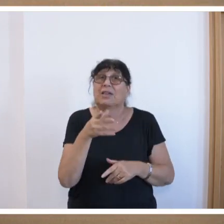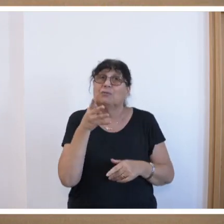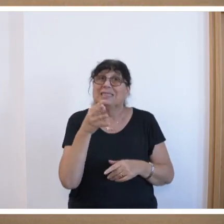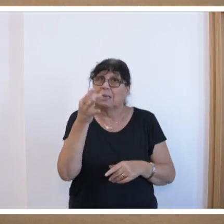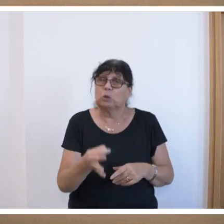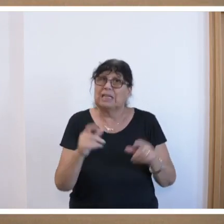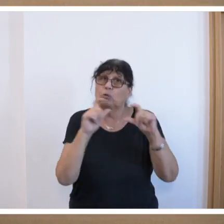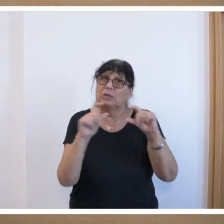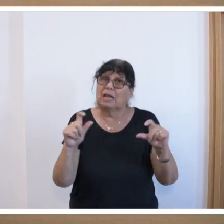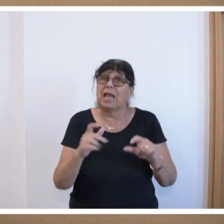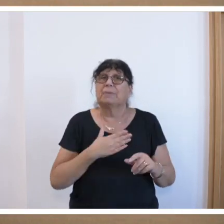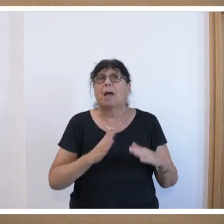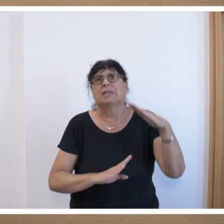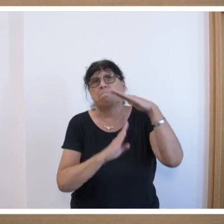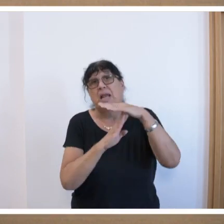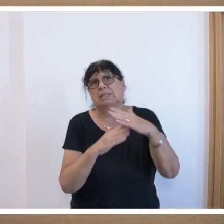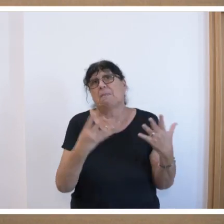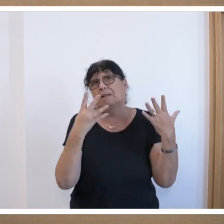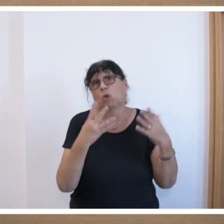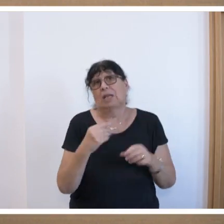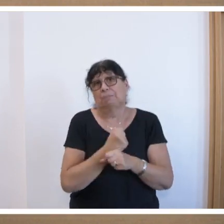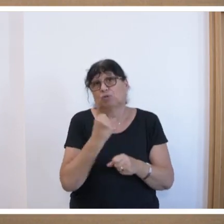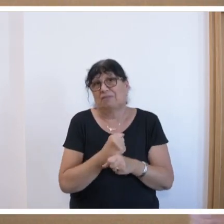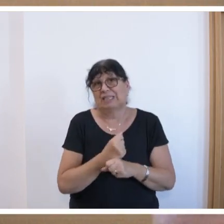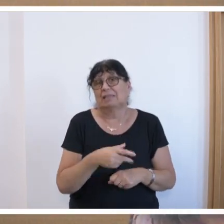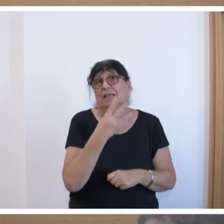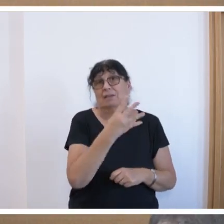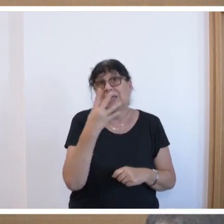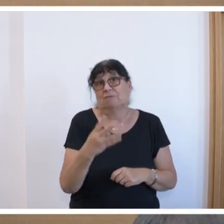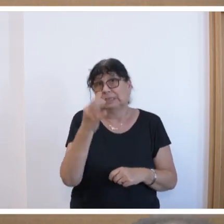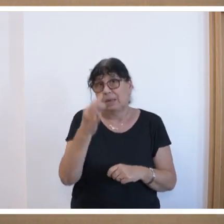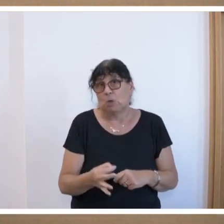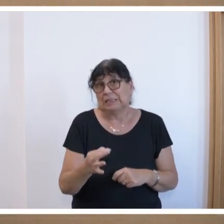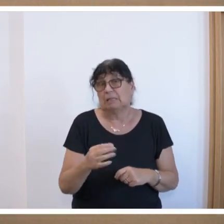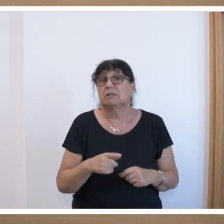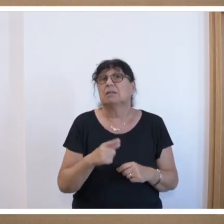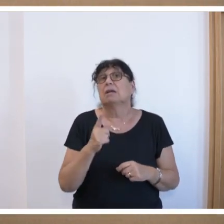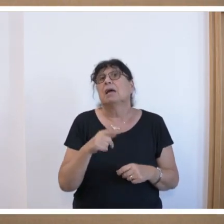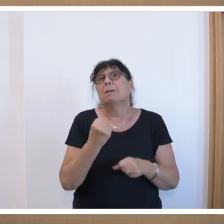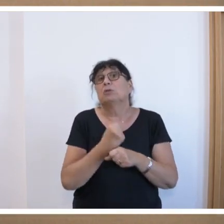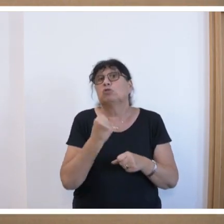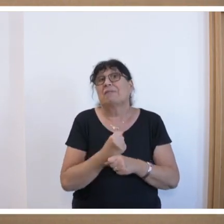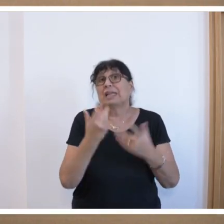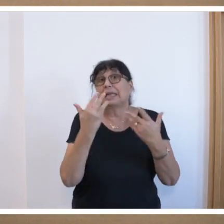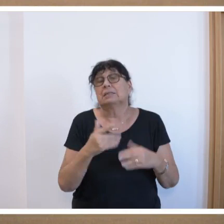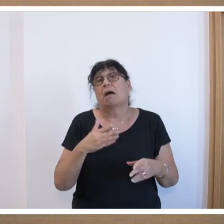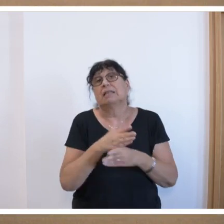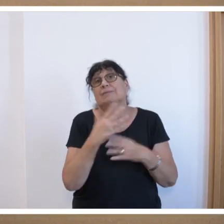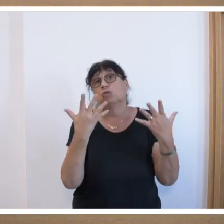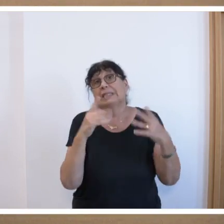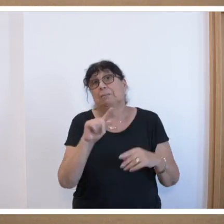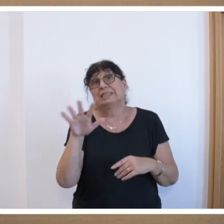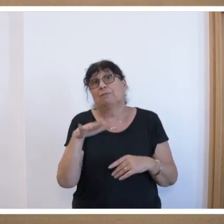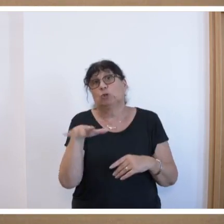42% der Unternehmen haben maximal 9 Beschäftigte und bei 44% liegt die Beschäftigtenzahl zwischen 10 und